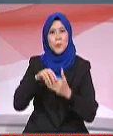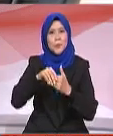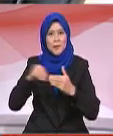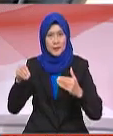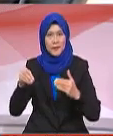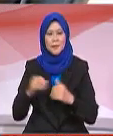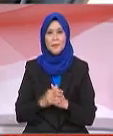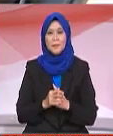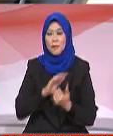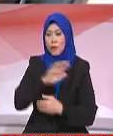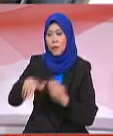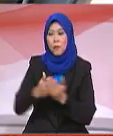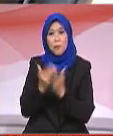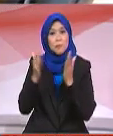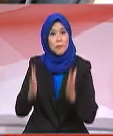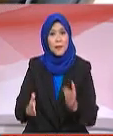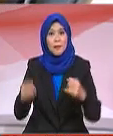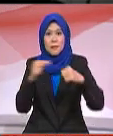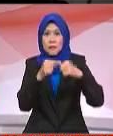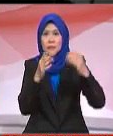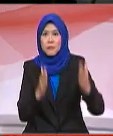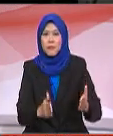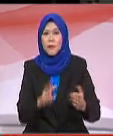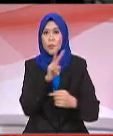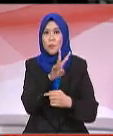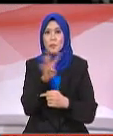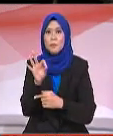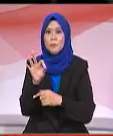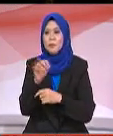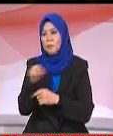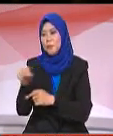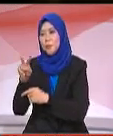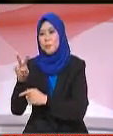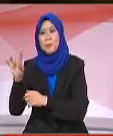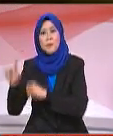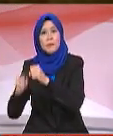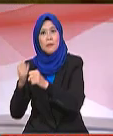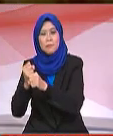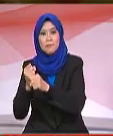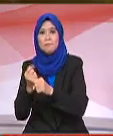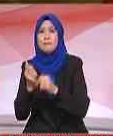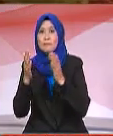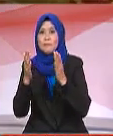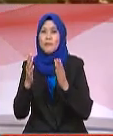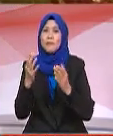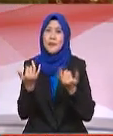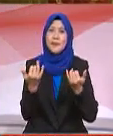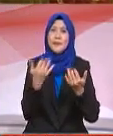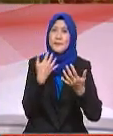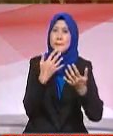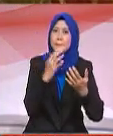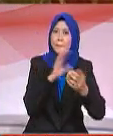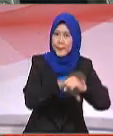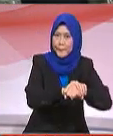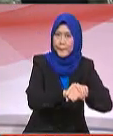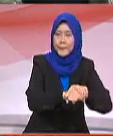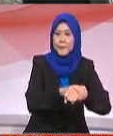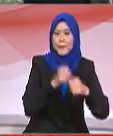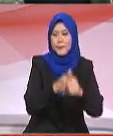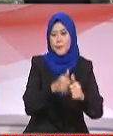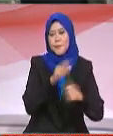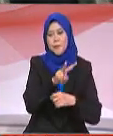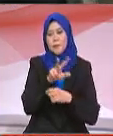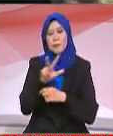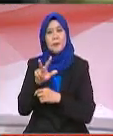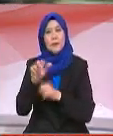RM200,000. Kesemua suspek berusia antara 29 hingga 58 tahun itu direman bagi membolehkan siasatan mengikut Seksyen